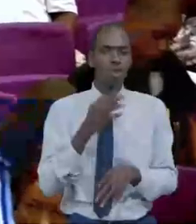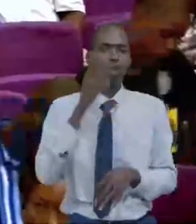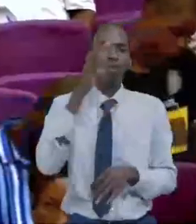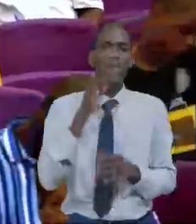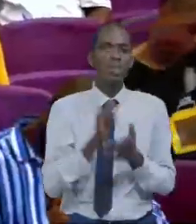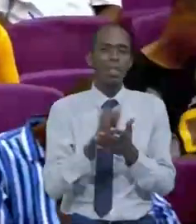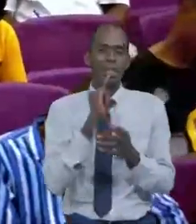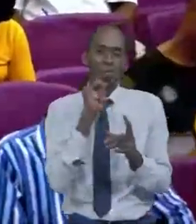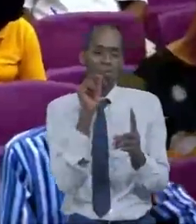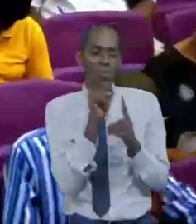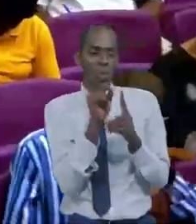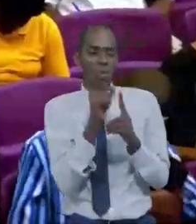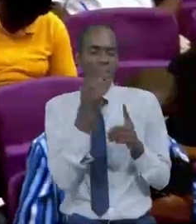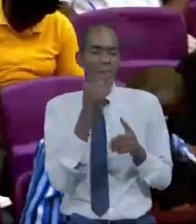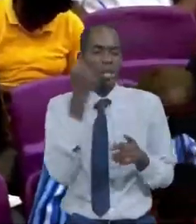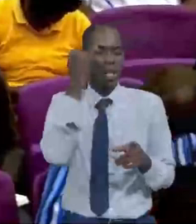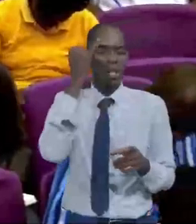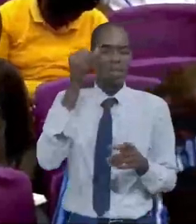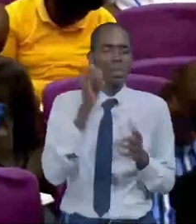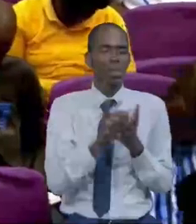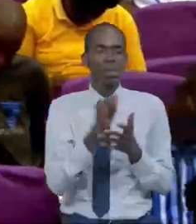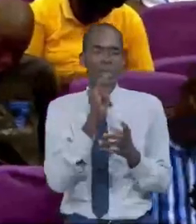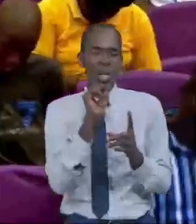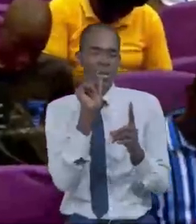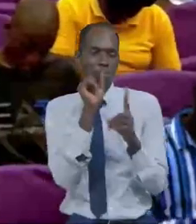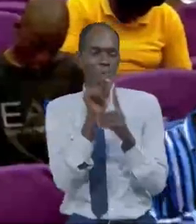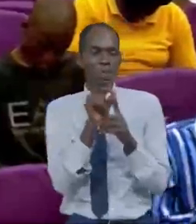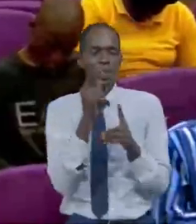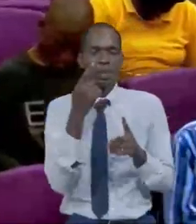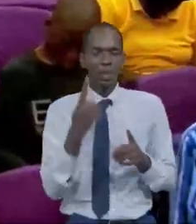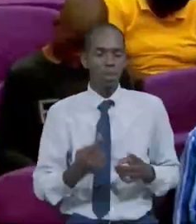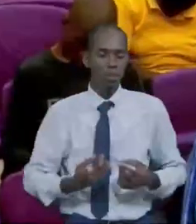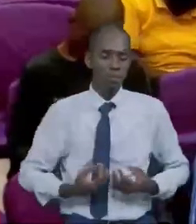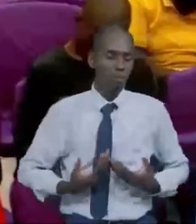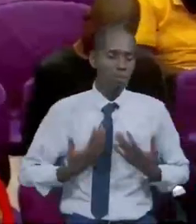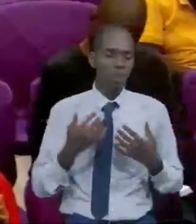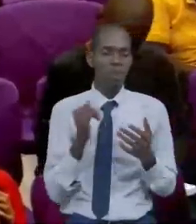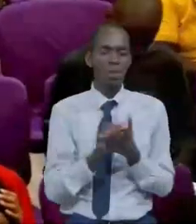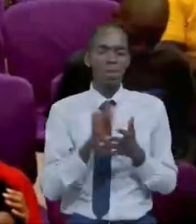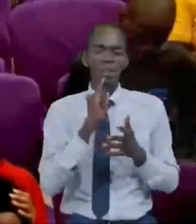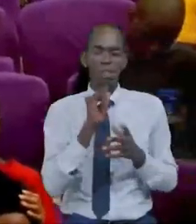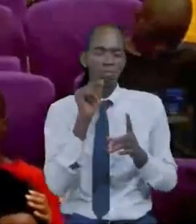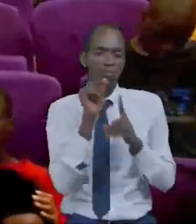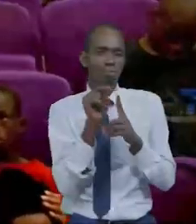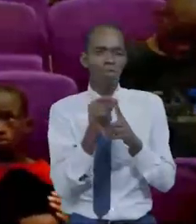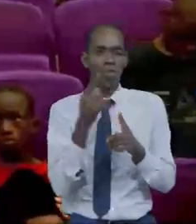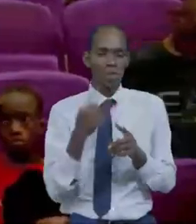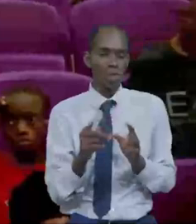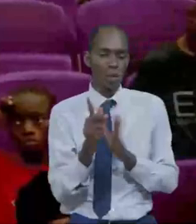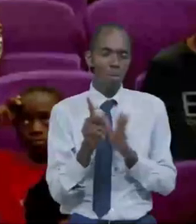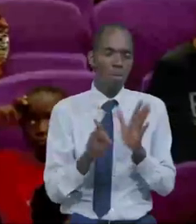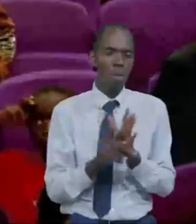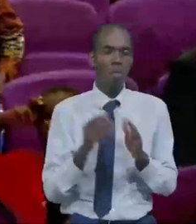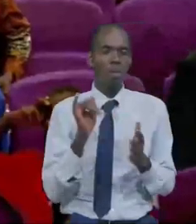Fils de Dieu. C'est l'idée, c'est exactement la notion, c'est exactement le principe, le précepte,